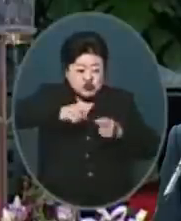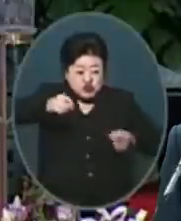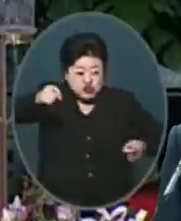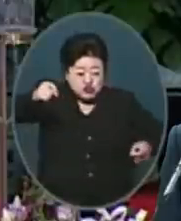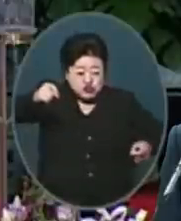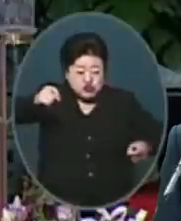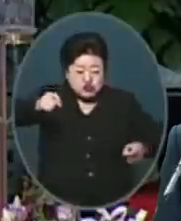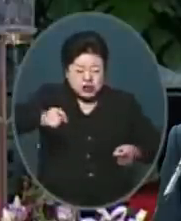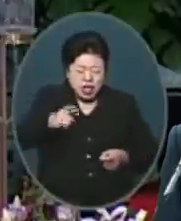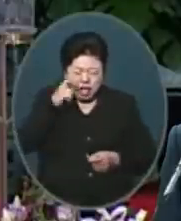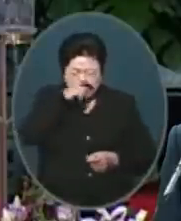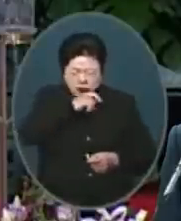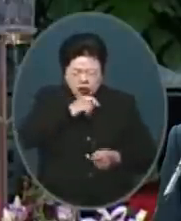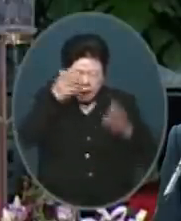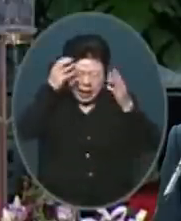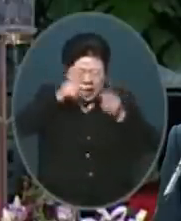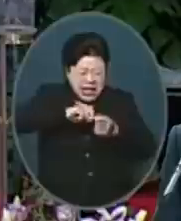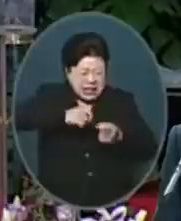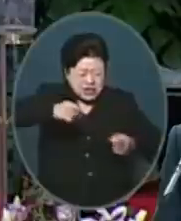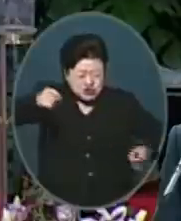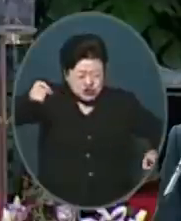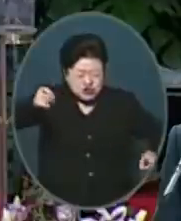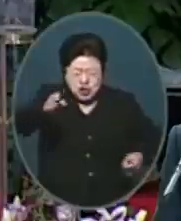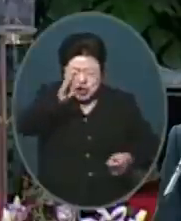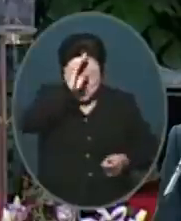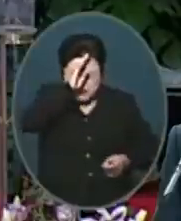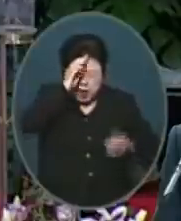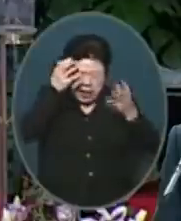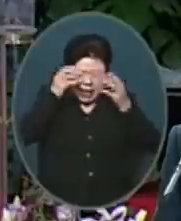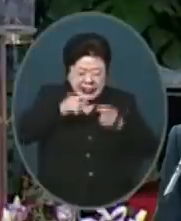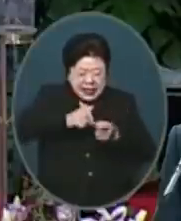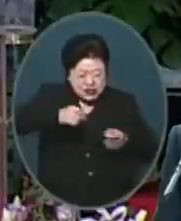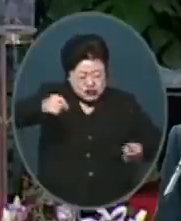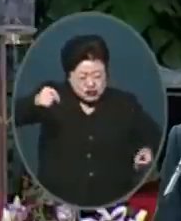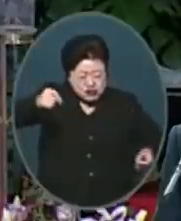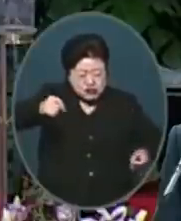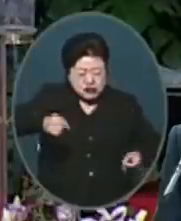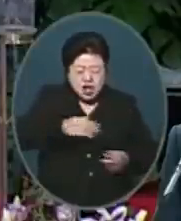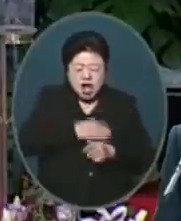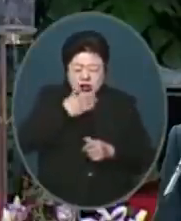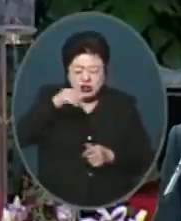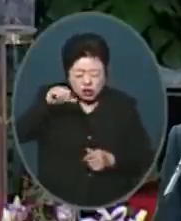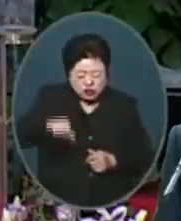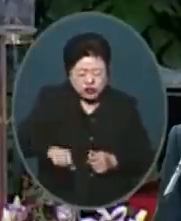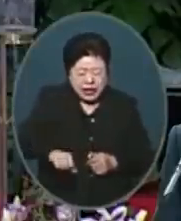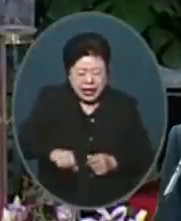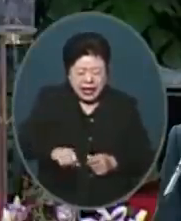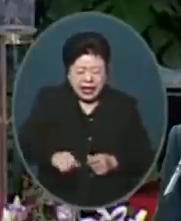더러움의 탯줄, 병의 탯줄, 저주의 탯줄,